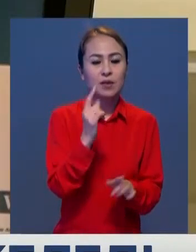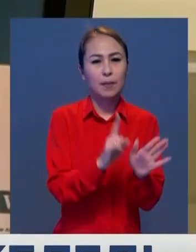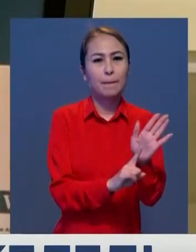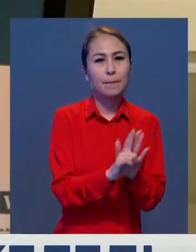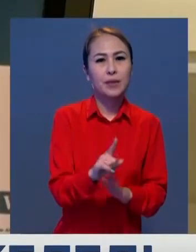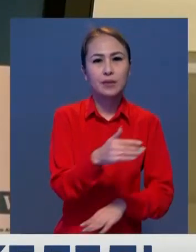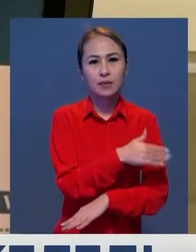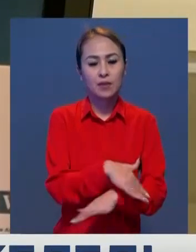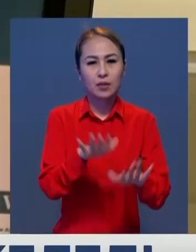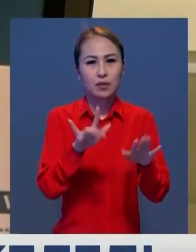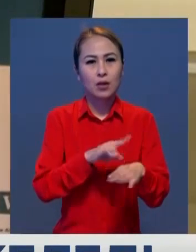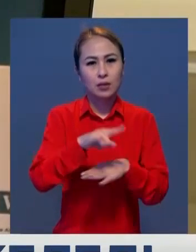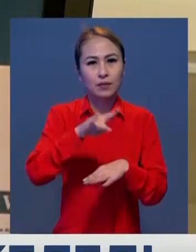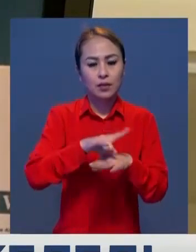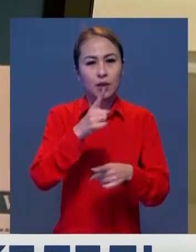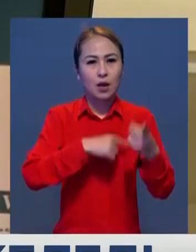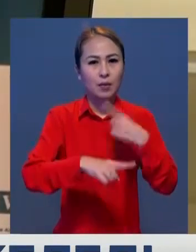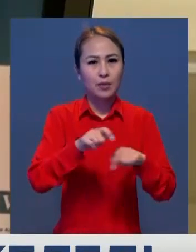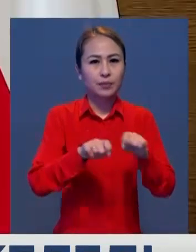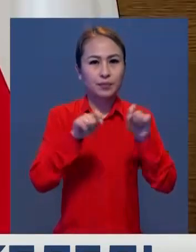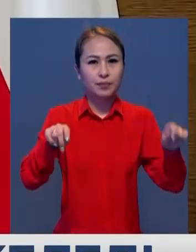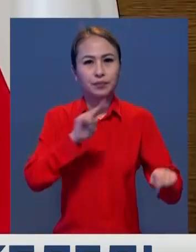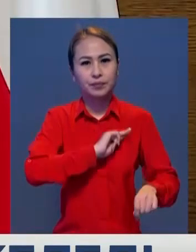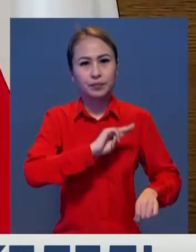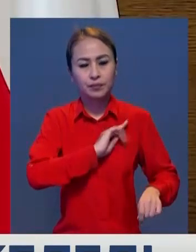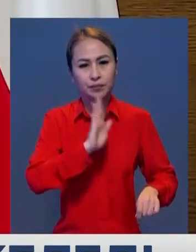бастап елде тұрақты әуе рейстері қалпына келтіріледі.